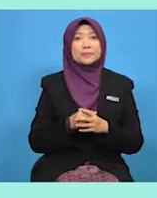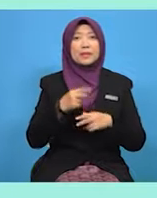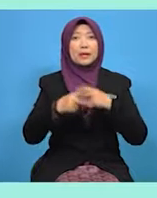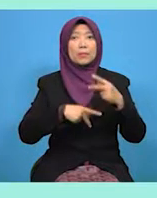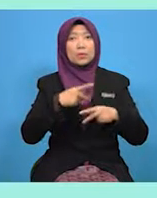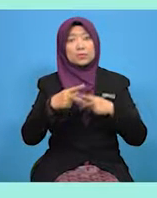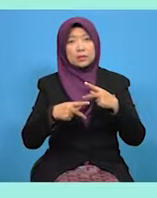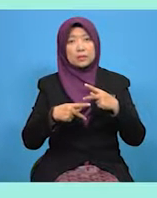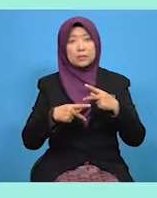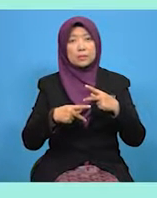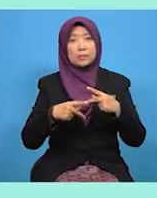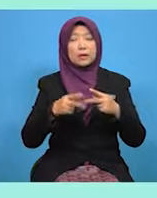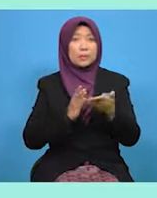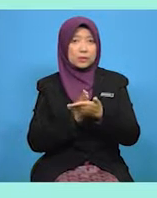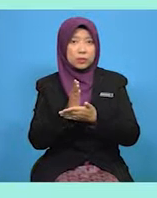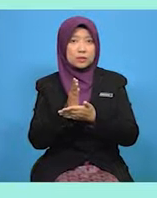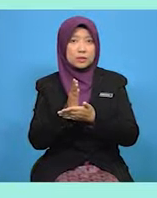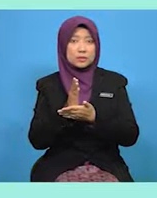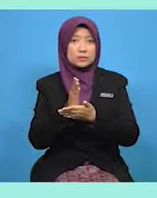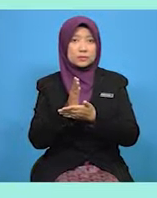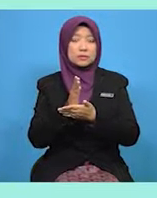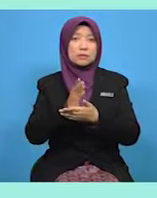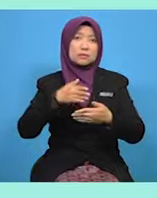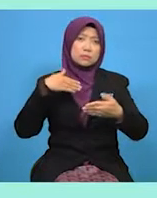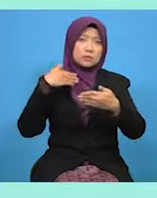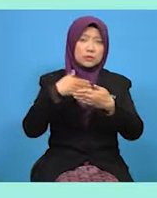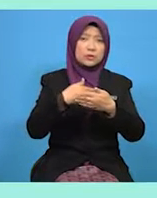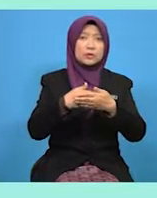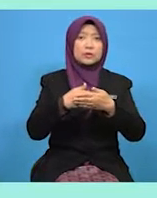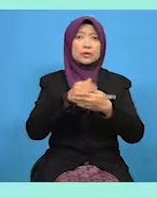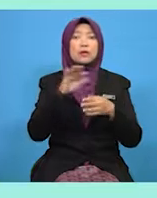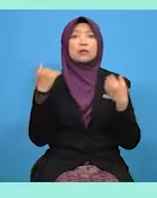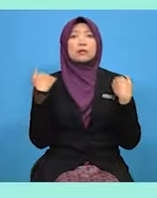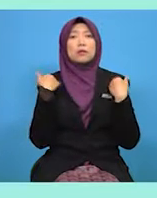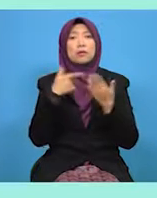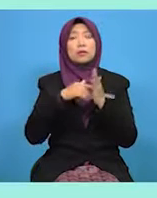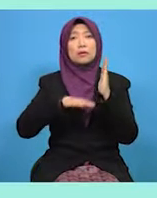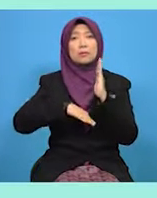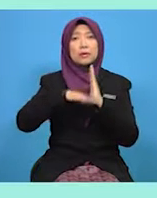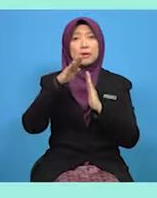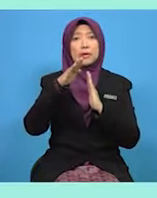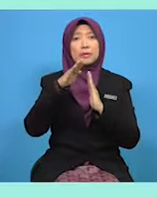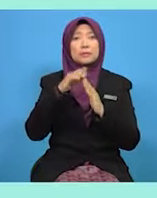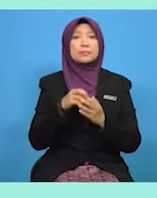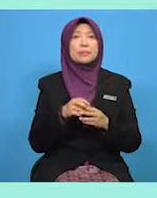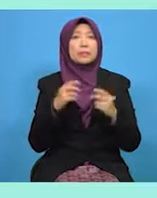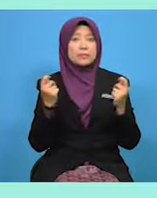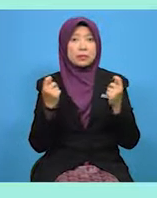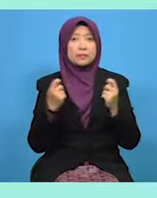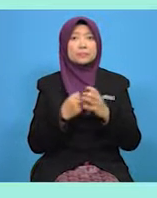Proses ini akan berterusan sehingga tiada lagi lebihan penawaran agregat di